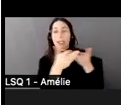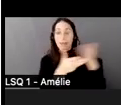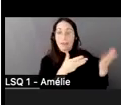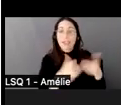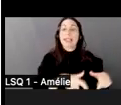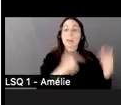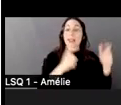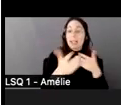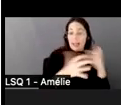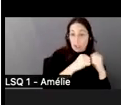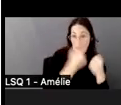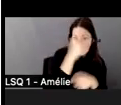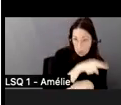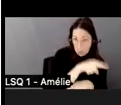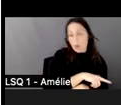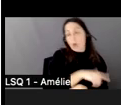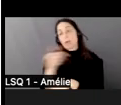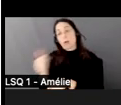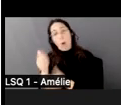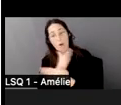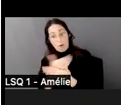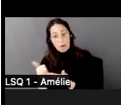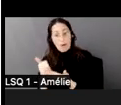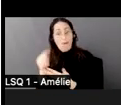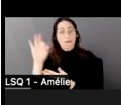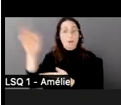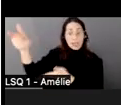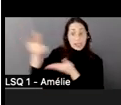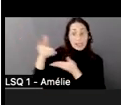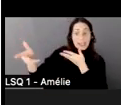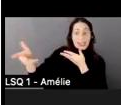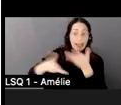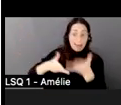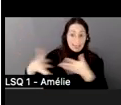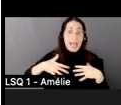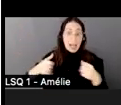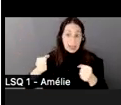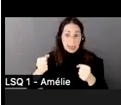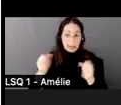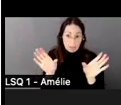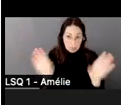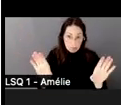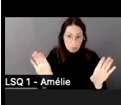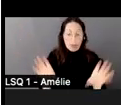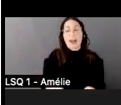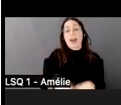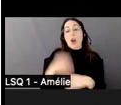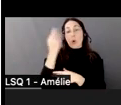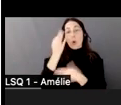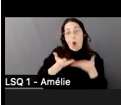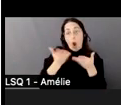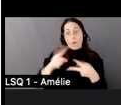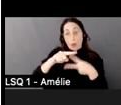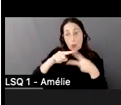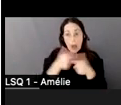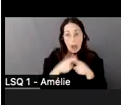sociaux et un volet pour les fournisseurs de services de santé. Le cours est offert en anglais et en français.